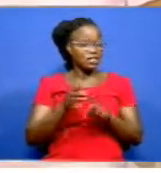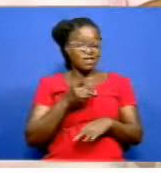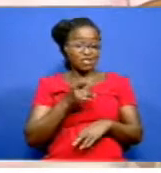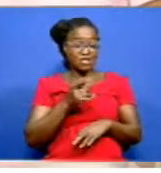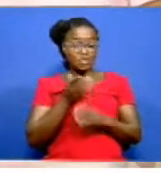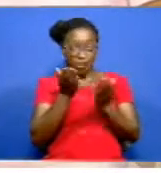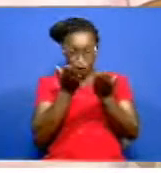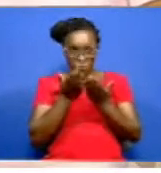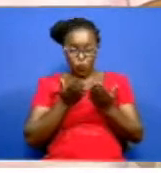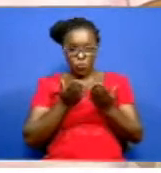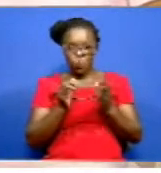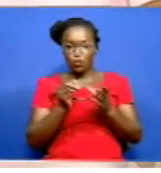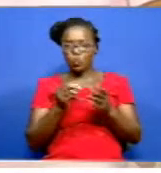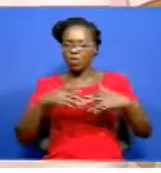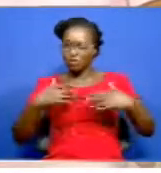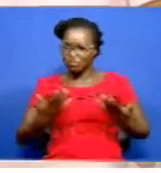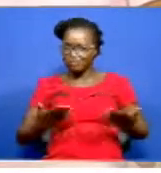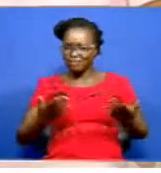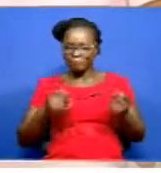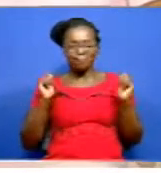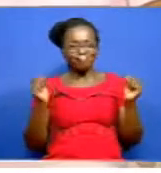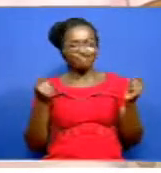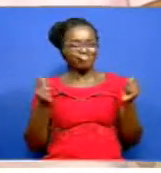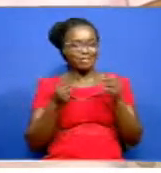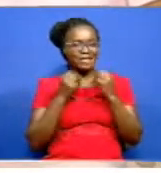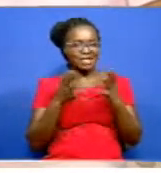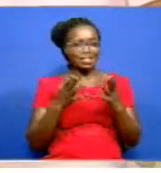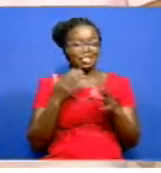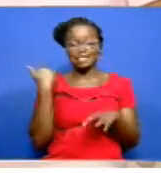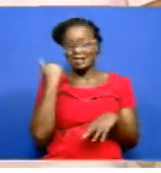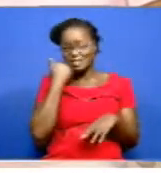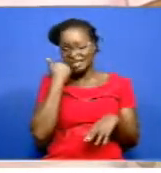uchawi? Huu ni ugonjwa ambao una